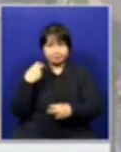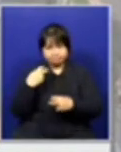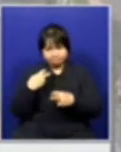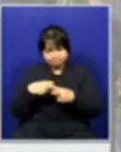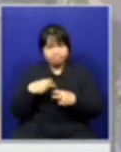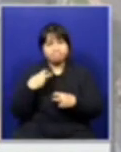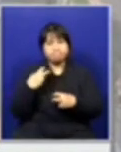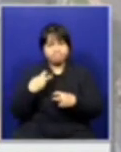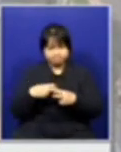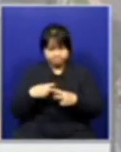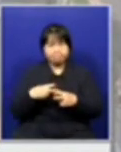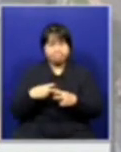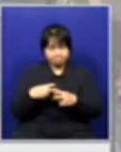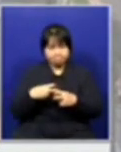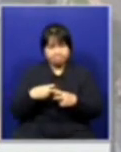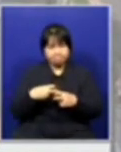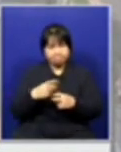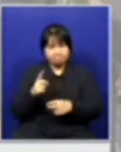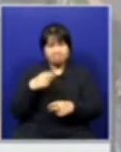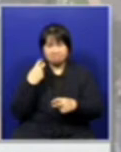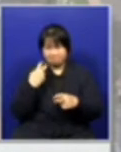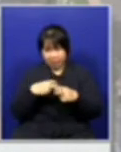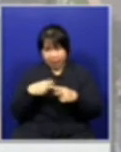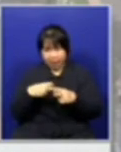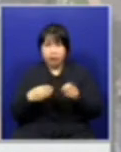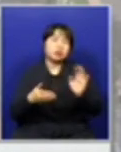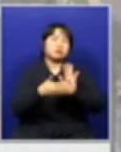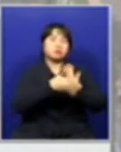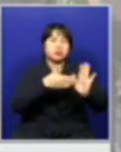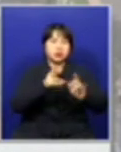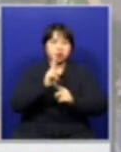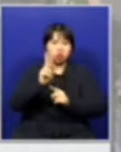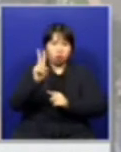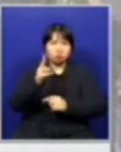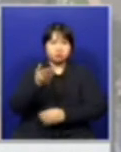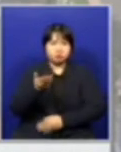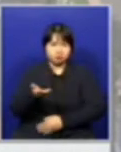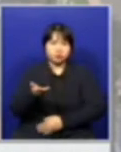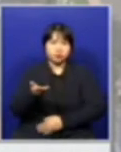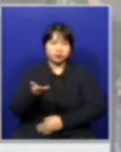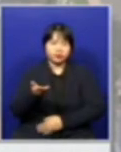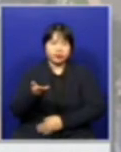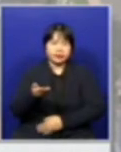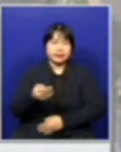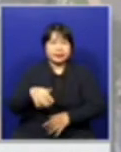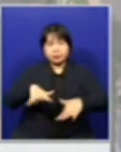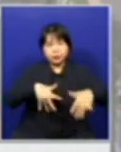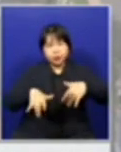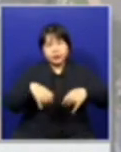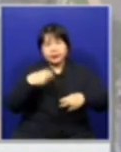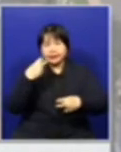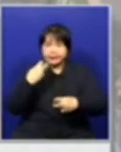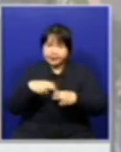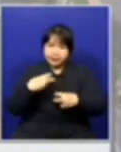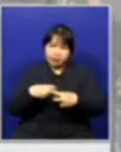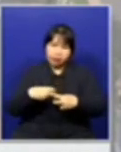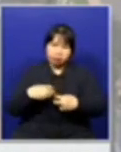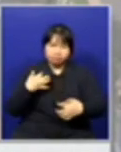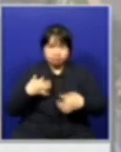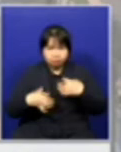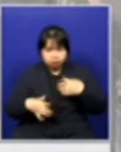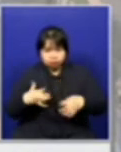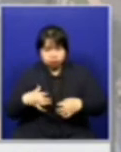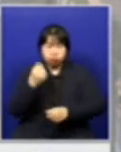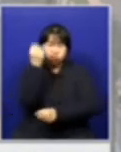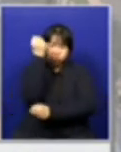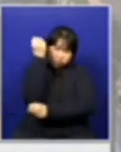ากขึ้นกว่าเดิมเป็นอย่างยิ่งขอสไลด์ที่สองนะคะประชาชนลำบากค่ะทำมาหากินไม่ได้อยู่แล้วยากจนอยู่